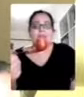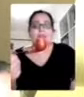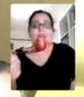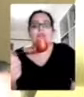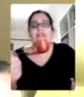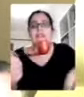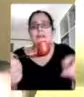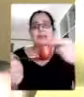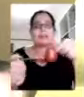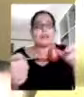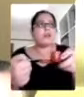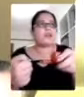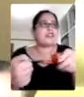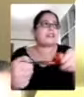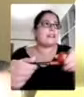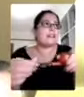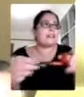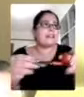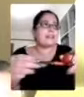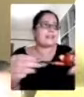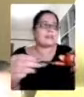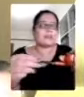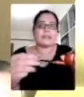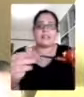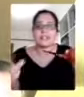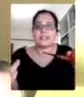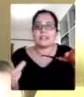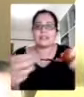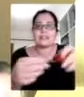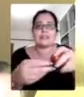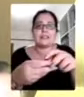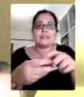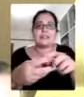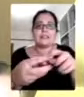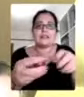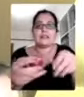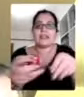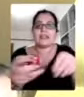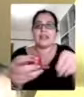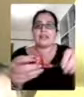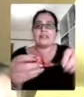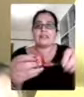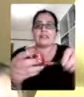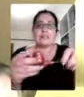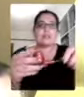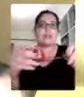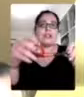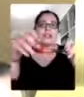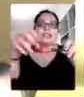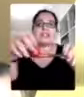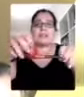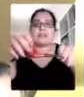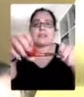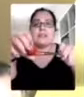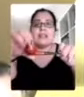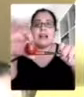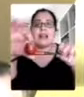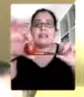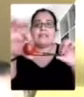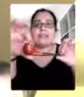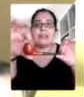gerçek. Bunu biz zamanında Olcay nedense gruptan çıktı. İnşallah aydınlatan olur gelecekte